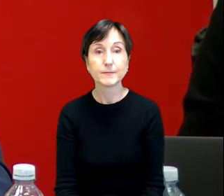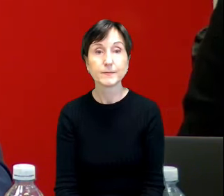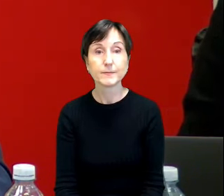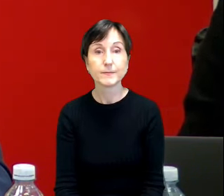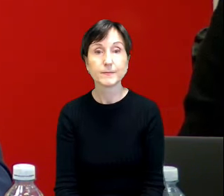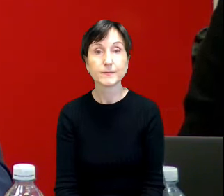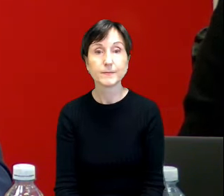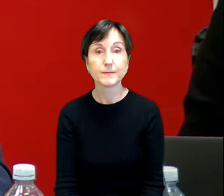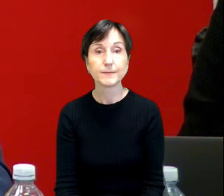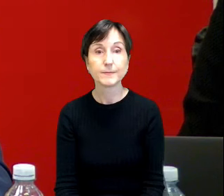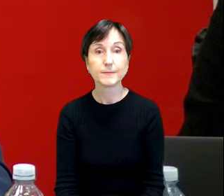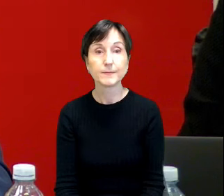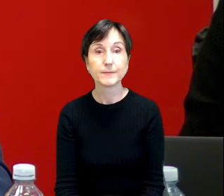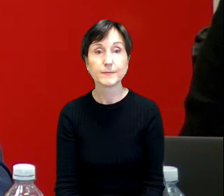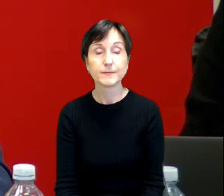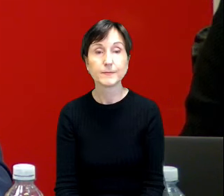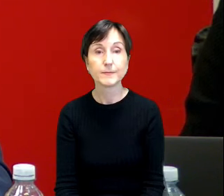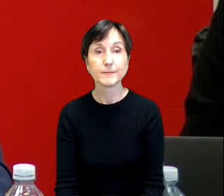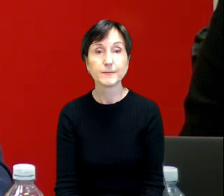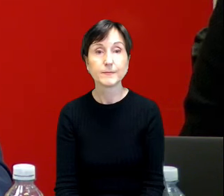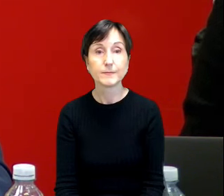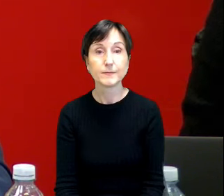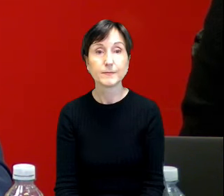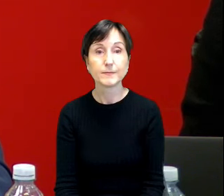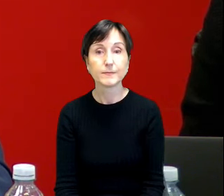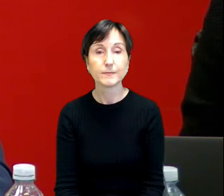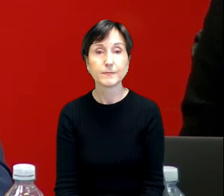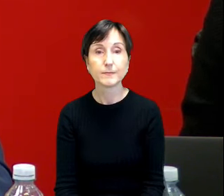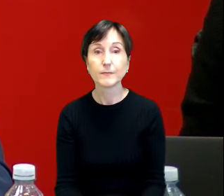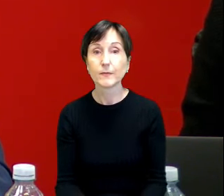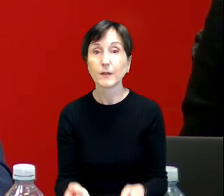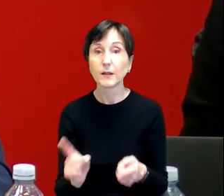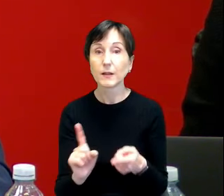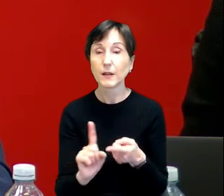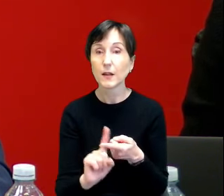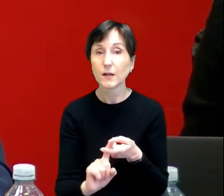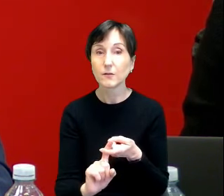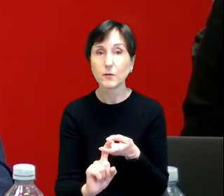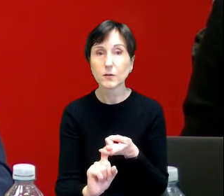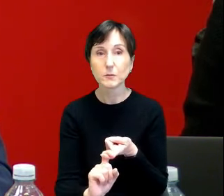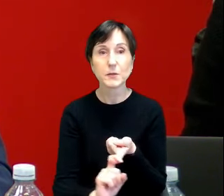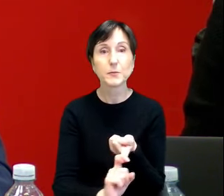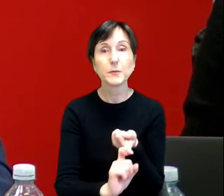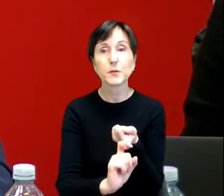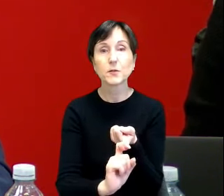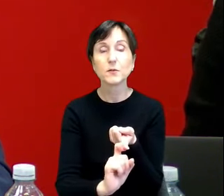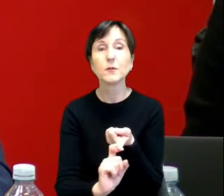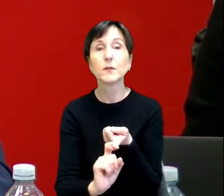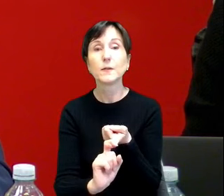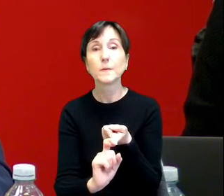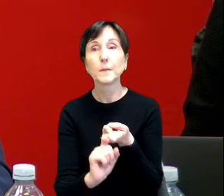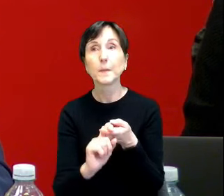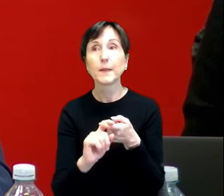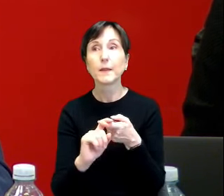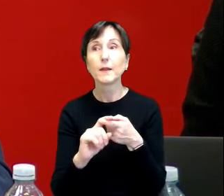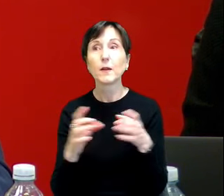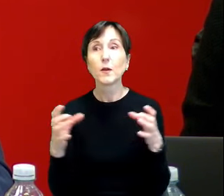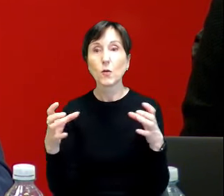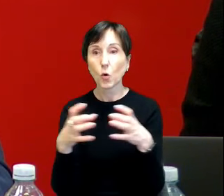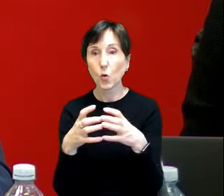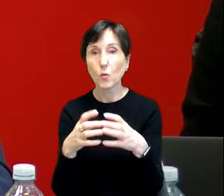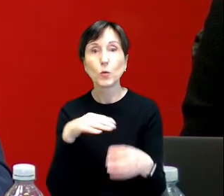dėl dėl dėl kvorumo tai turbūt kvorumą turim pagal tą skaičių žmonių kurie čia yra